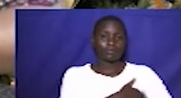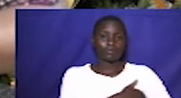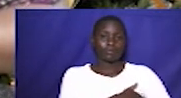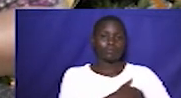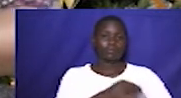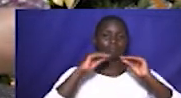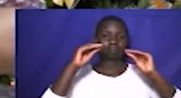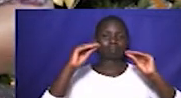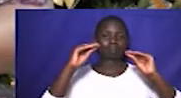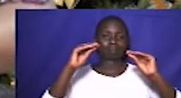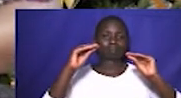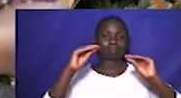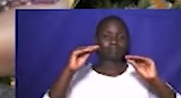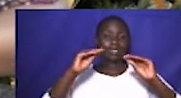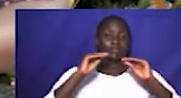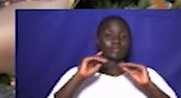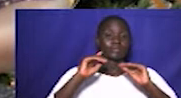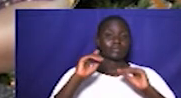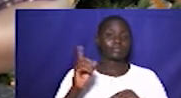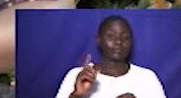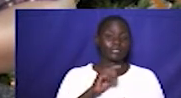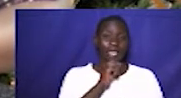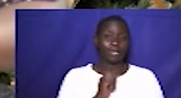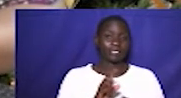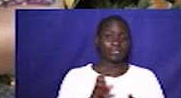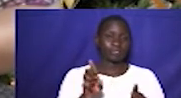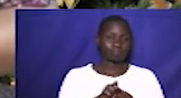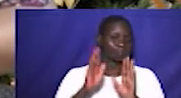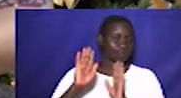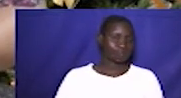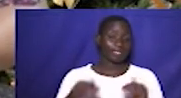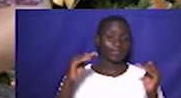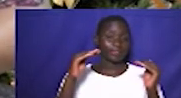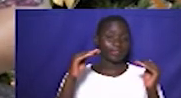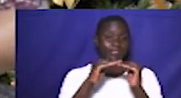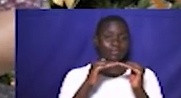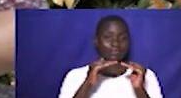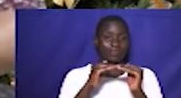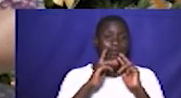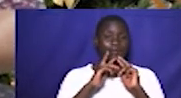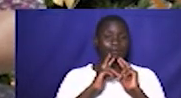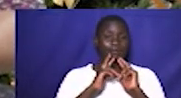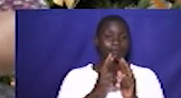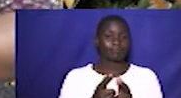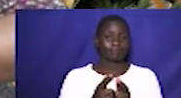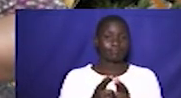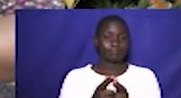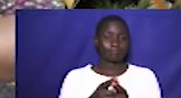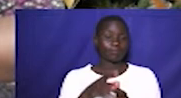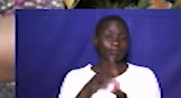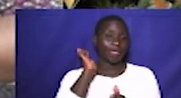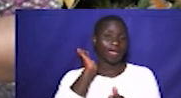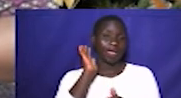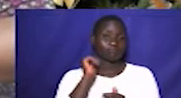aba gosemia mono, aba sacha, babi bago tiga ebi kore unebio. Orobote uruwa senchira yobo ikiranu, tulatuge unatuariga nire numurikyo